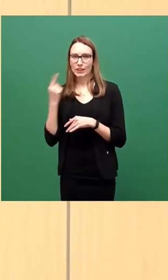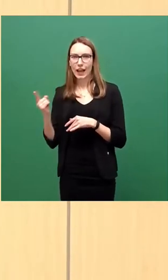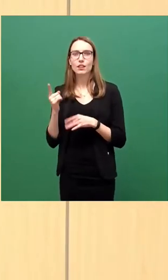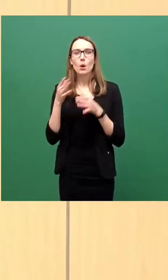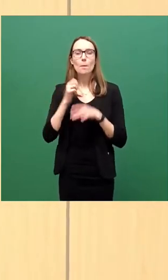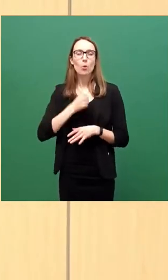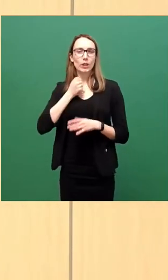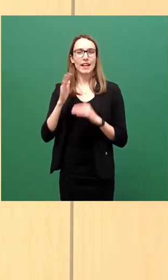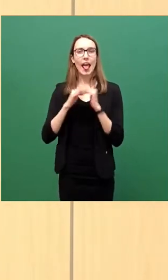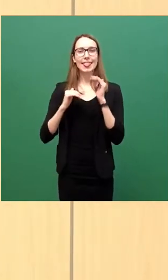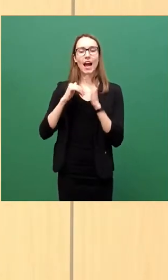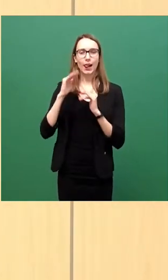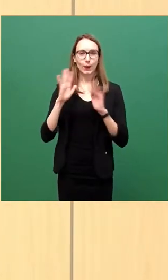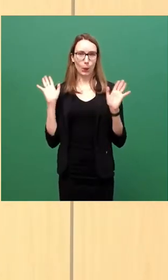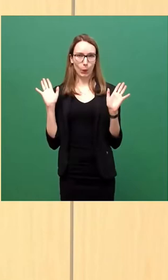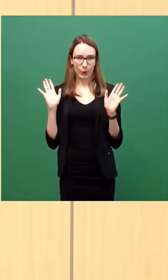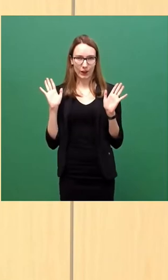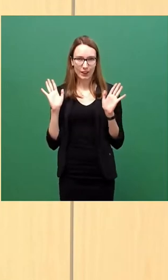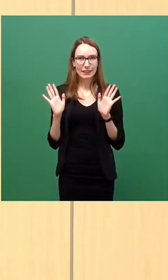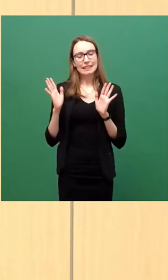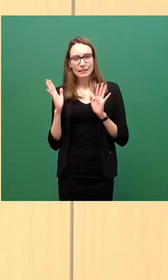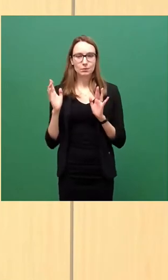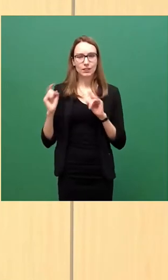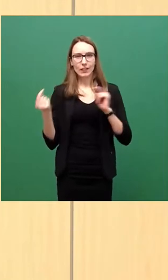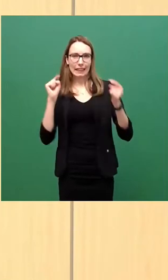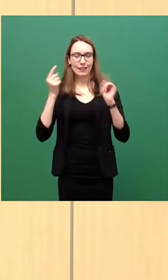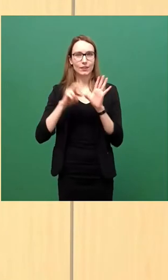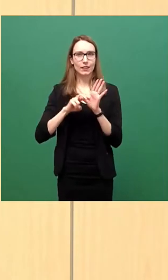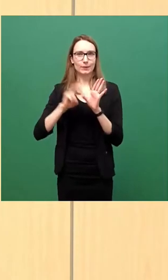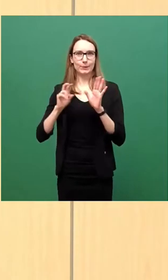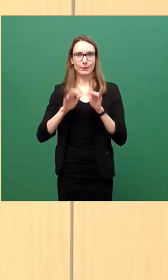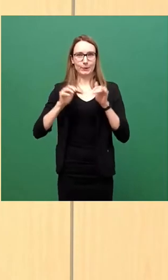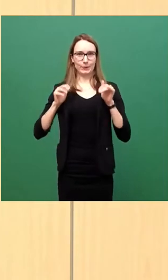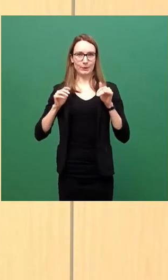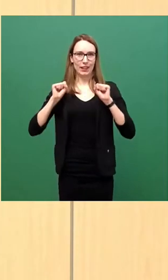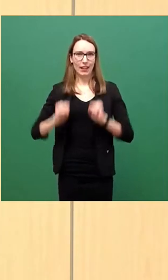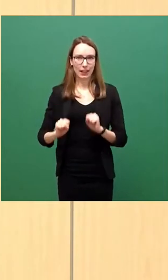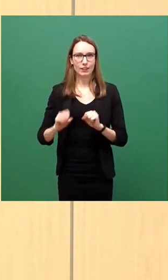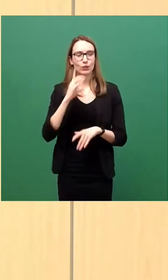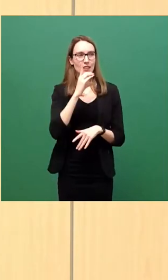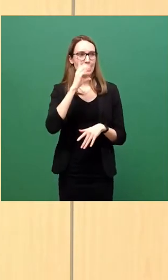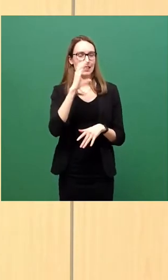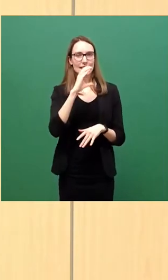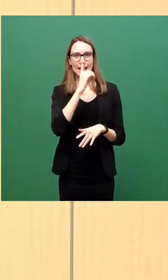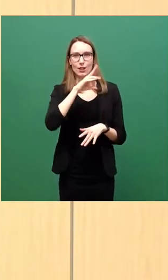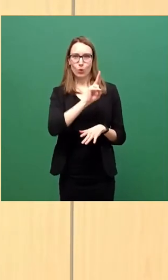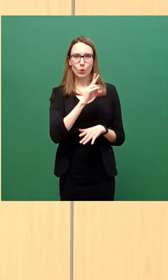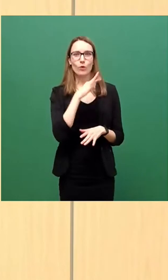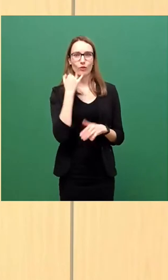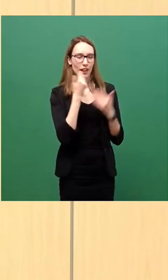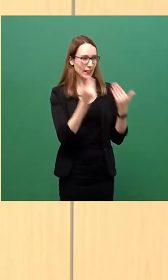ein guter Weg, um einem Dilemma zu entgehen. Und ich möchte der CDU-Fraktion danken, dass Sie sich für diesen Weg hier entschieden haben.